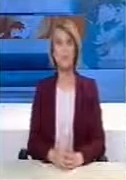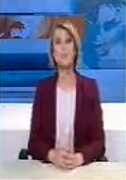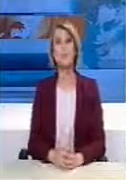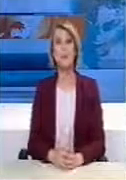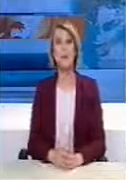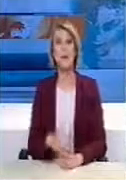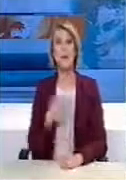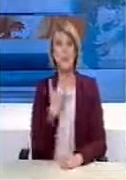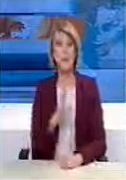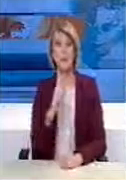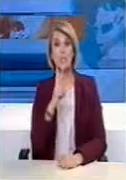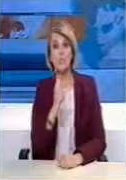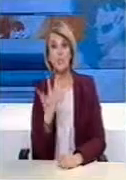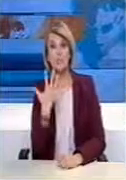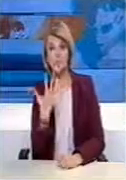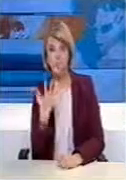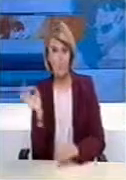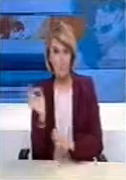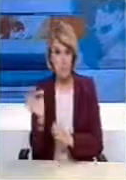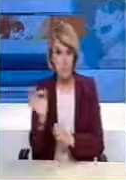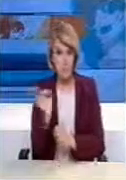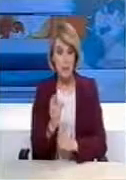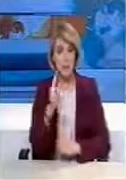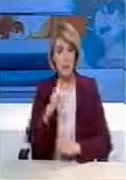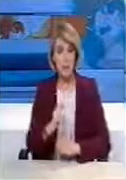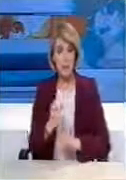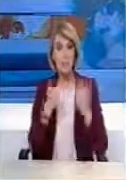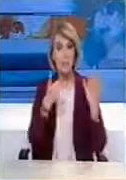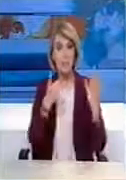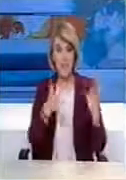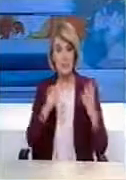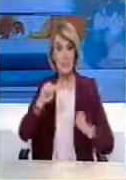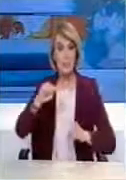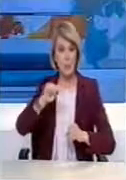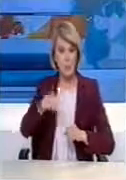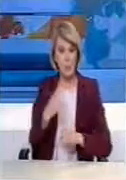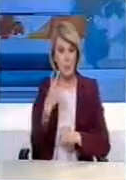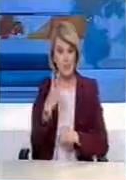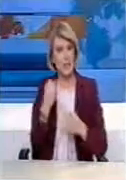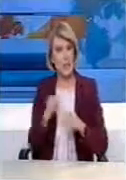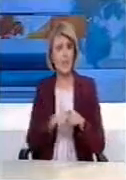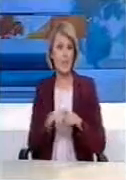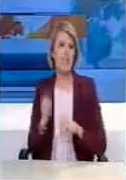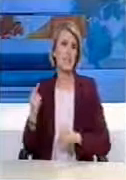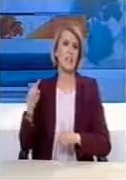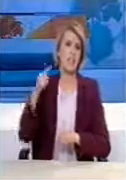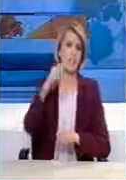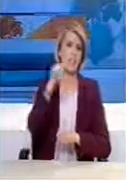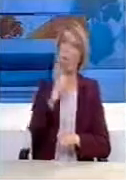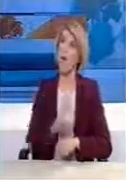525 κρούσματα, δηλαδή το 26,4%, θεωρούνται σχετιζόμενα με ταξίδι από το εξωτερικό.